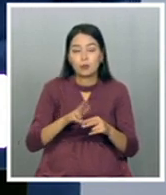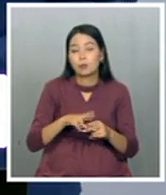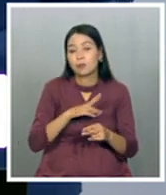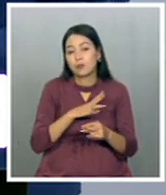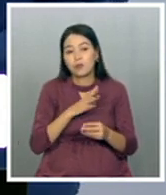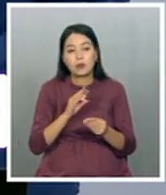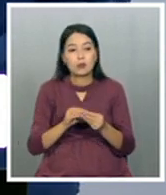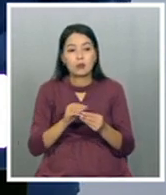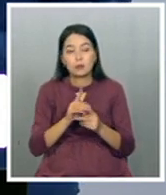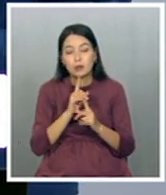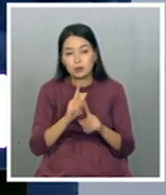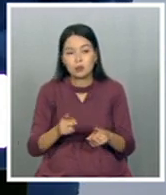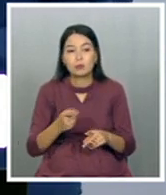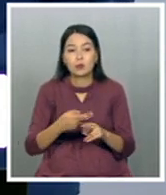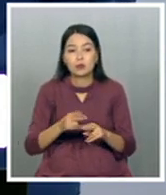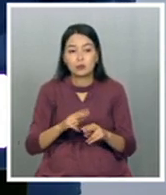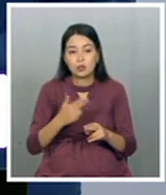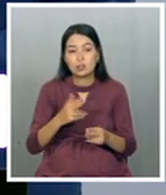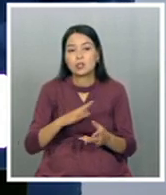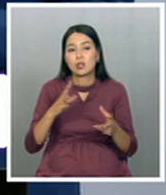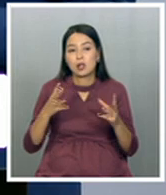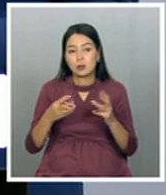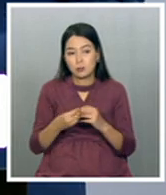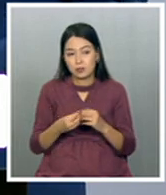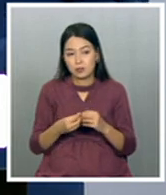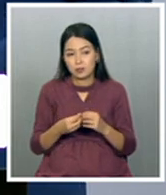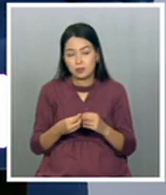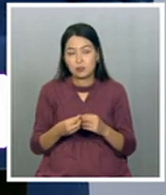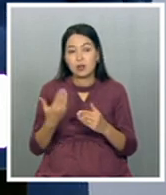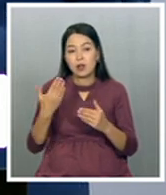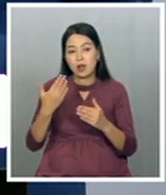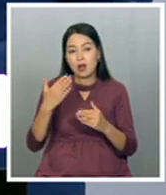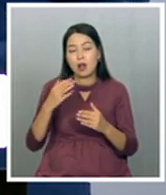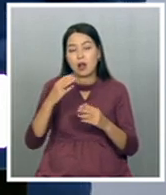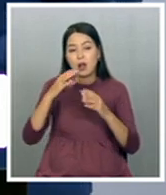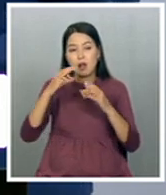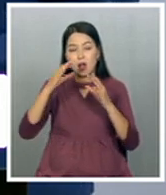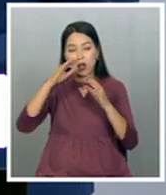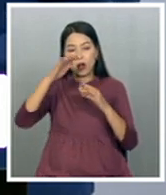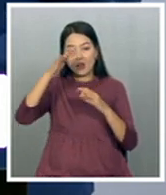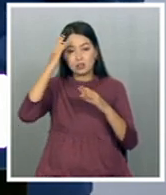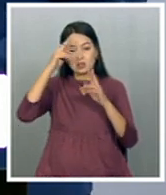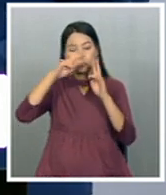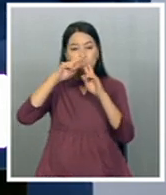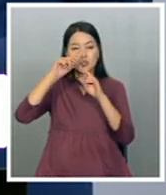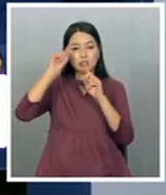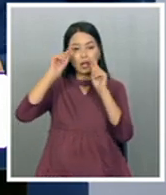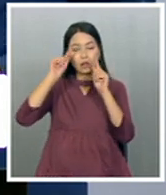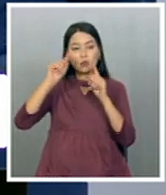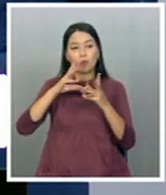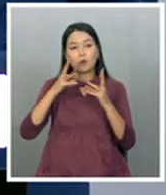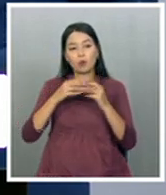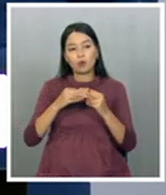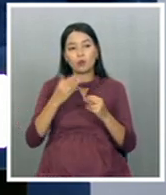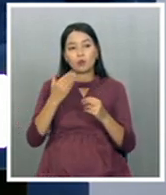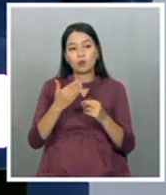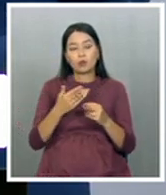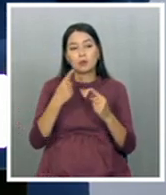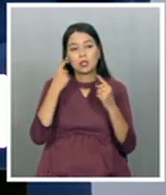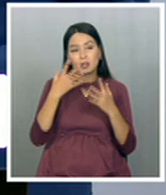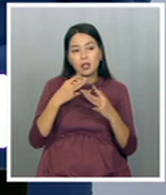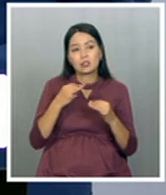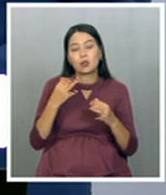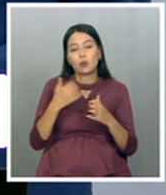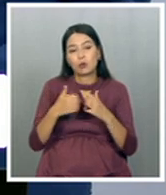Сол себептен бізде жалпы астрономияда орташа күн тәулігі деген шаманы енгіземіз. Бұл